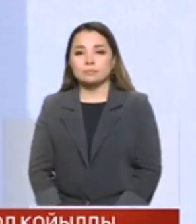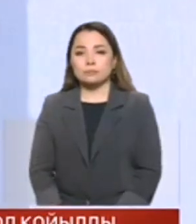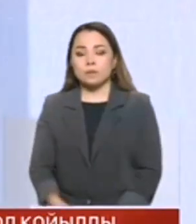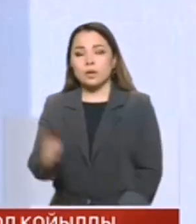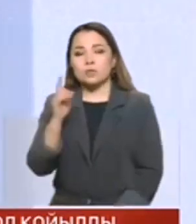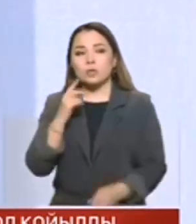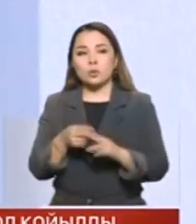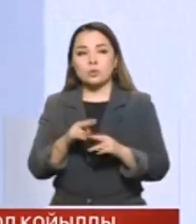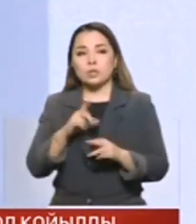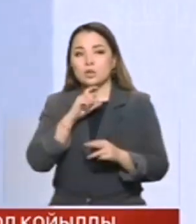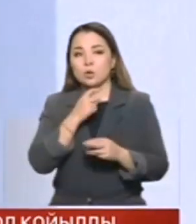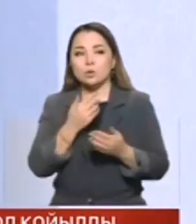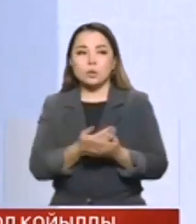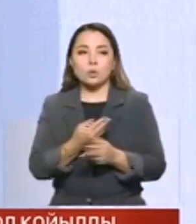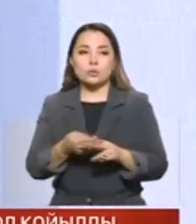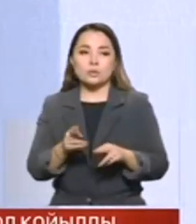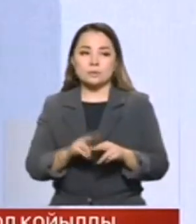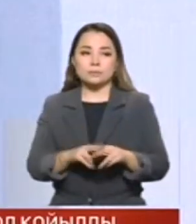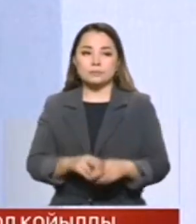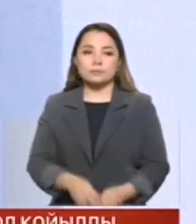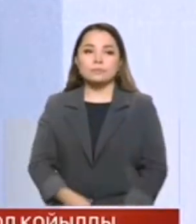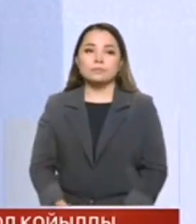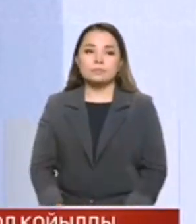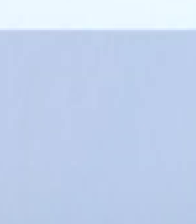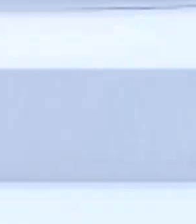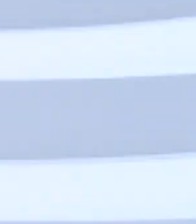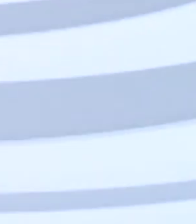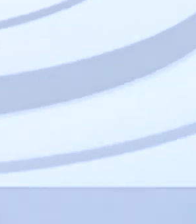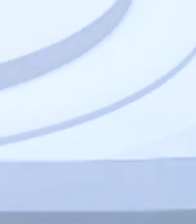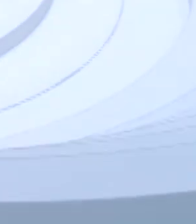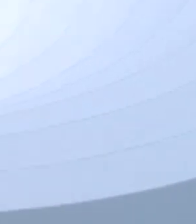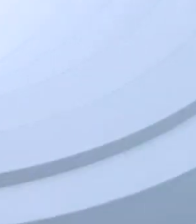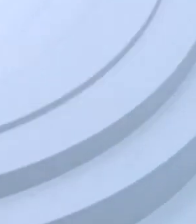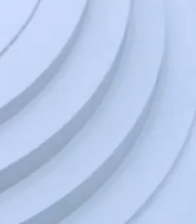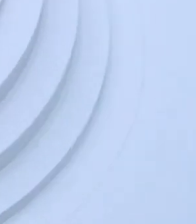Бүгінге маңызды экономикалық жаңалықтар легі осы.